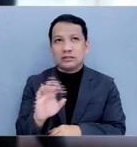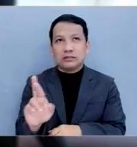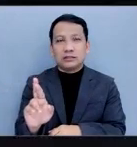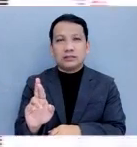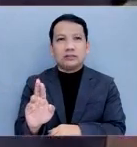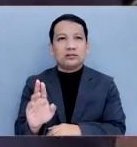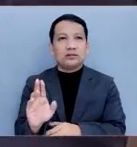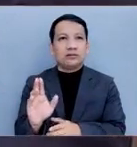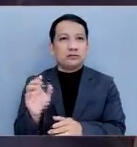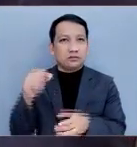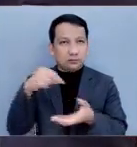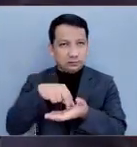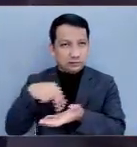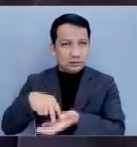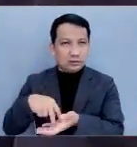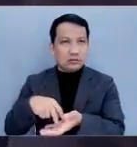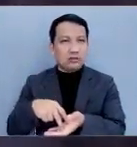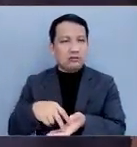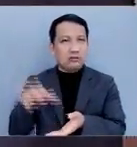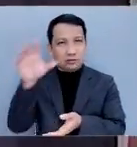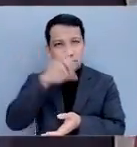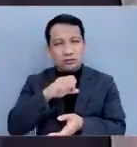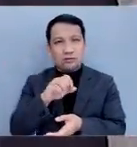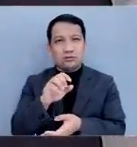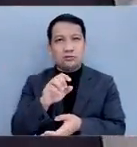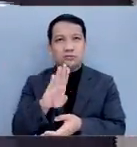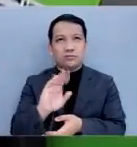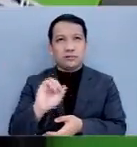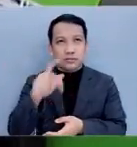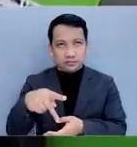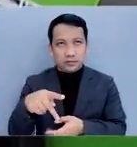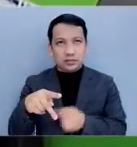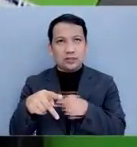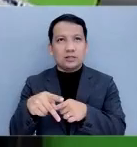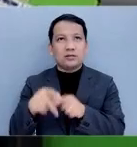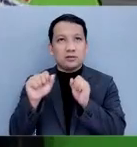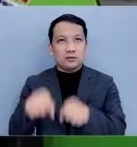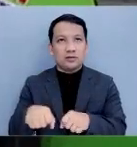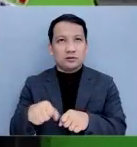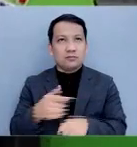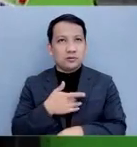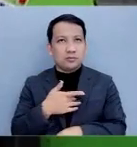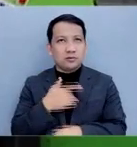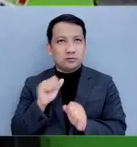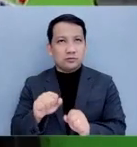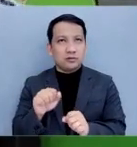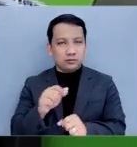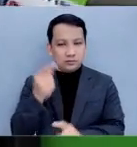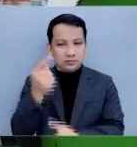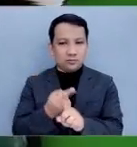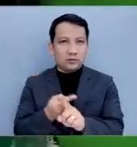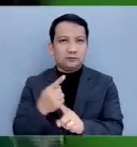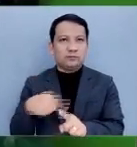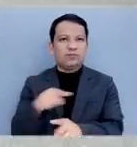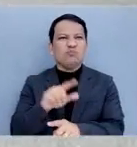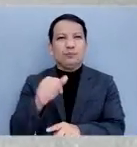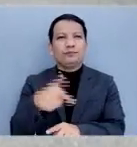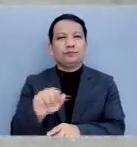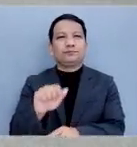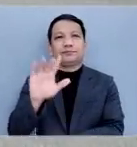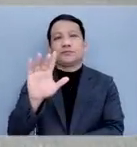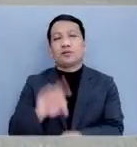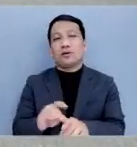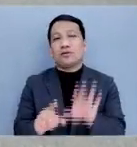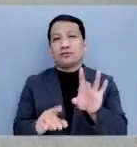maturuturo. Pero sa forecast ng Bangko Sentral ng Pilipinas, posibleng naramdaman na yan sa buwan ng Agosto. Umakyat kasi